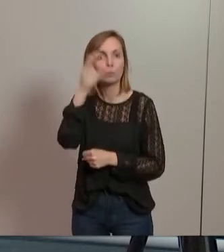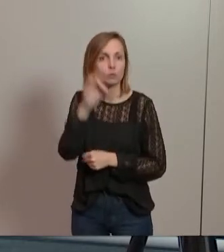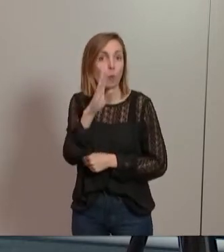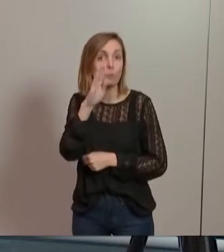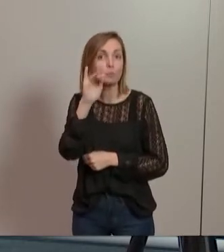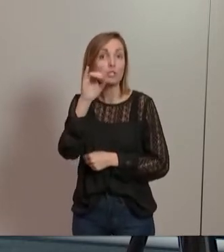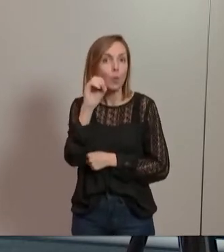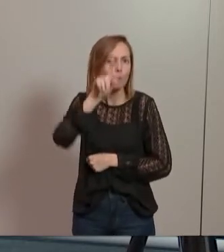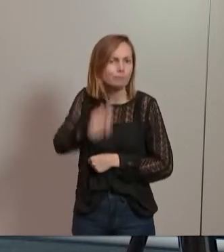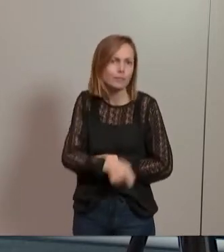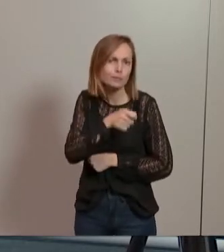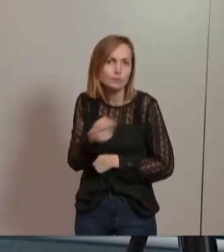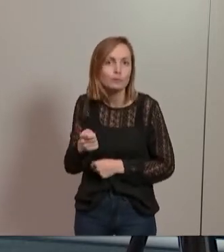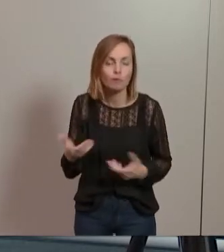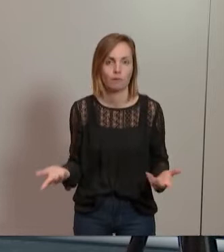bio